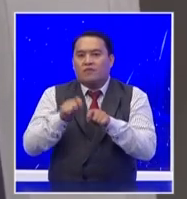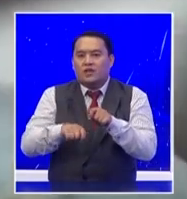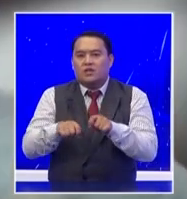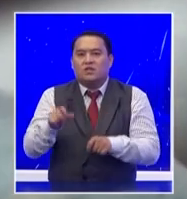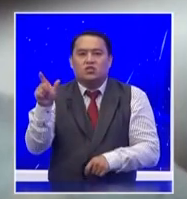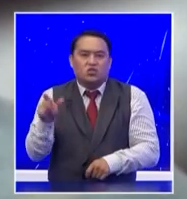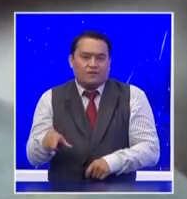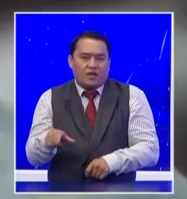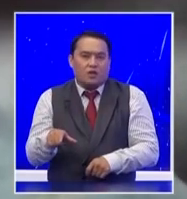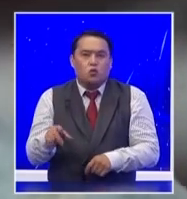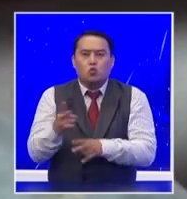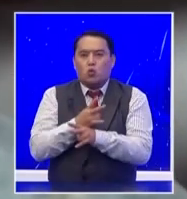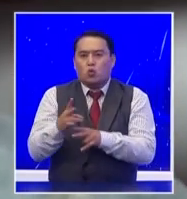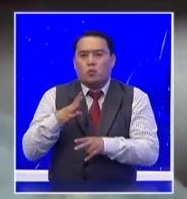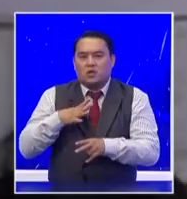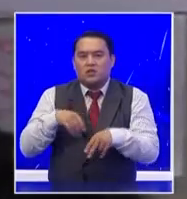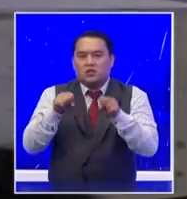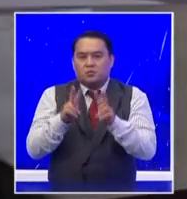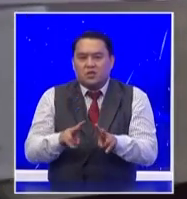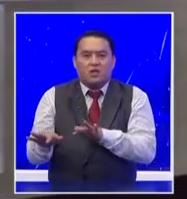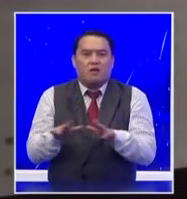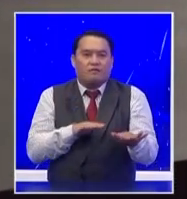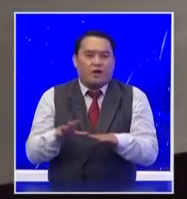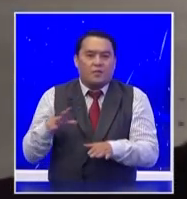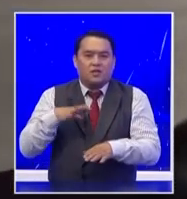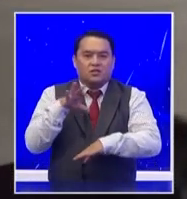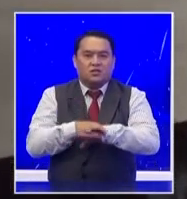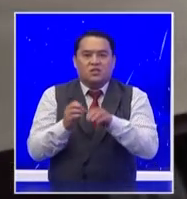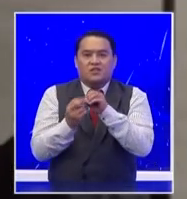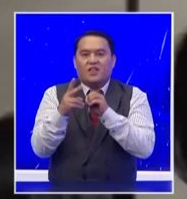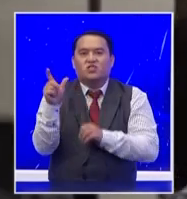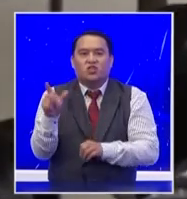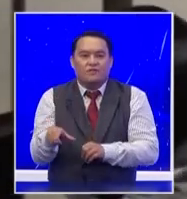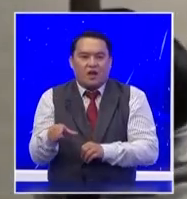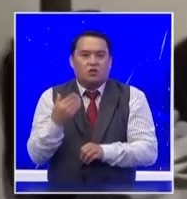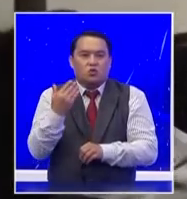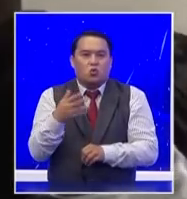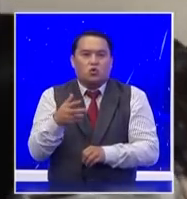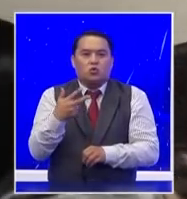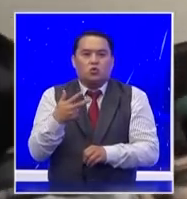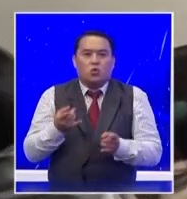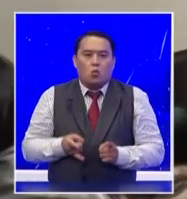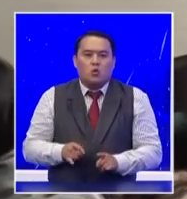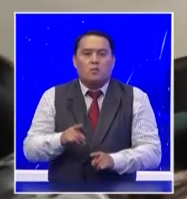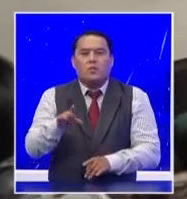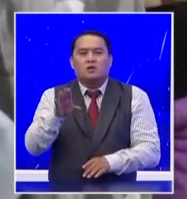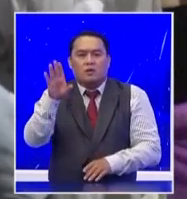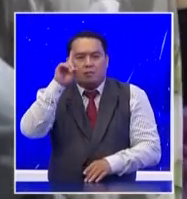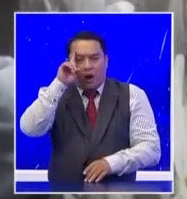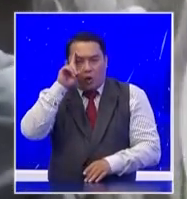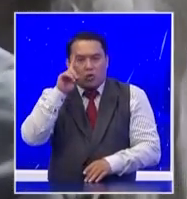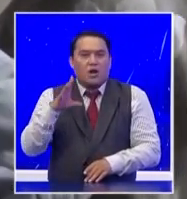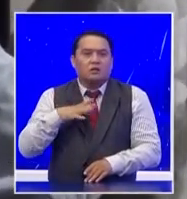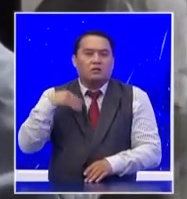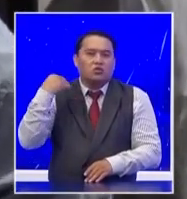клиентов. Минувшей ночью была проведена спецоперация, в ходе которой задержано 12 человек, 3 из которых уроженки Монголии. 1